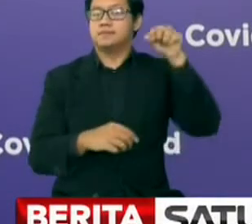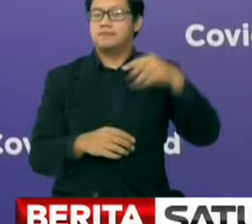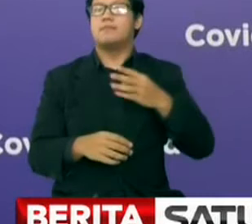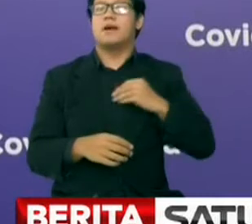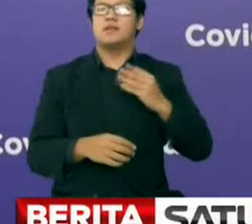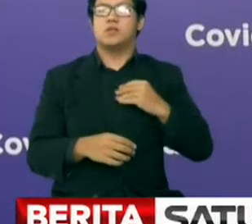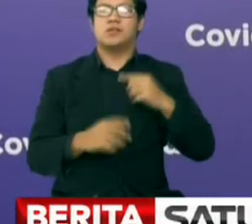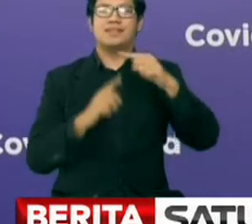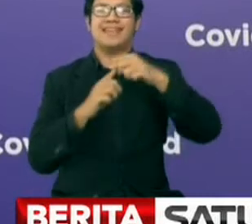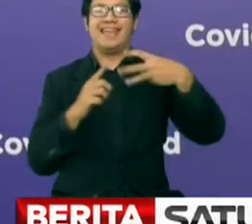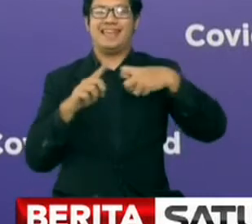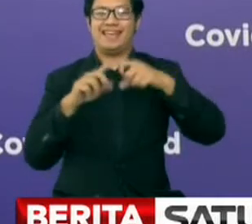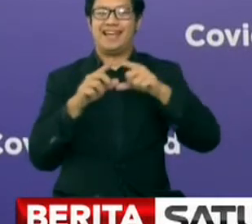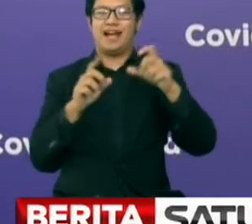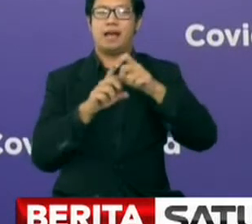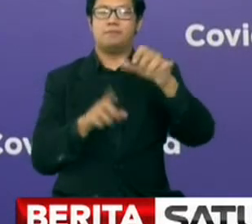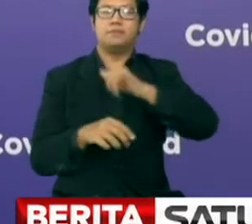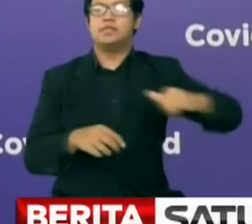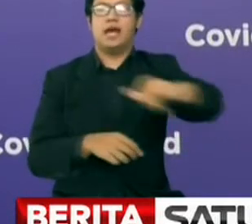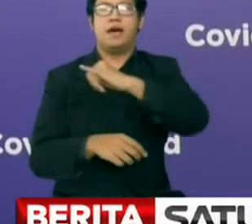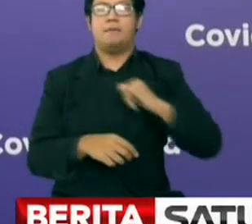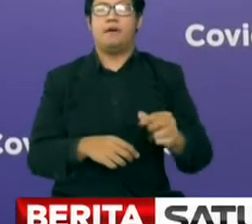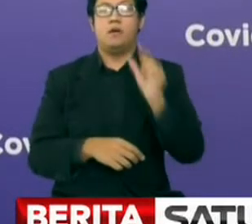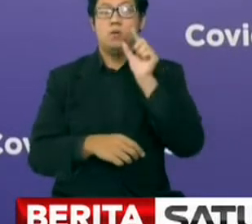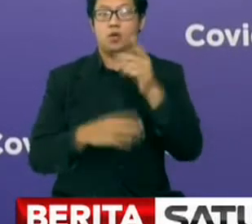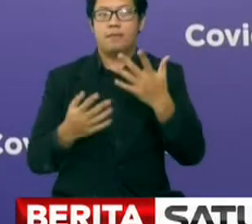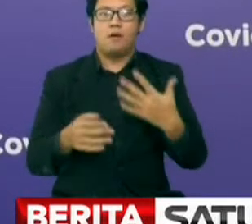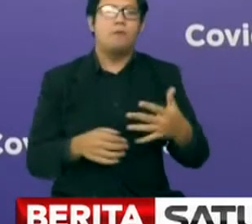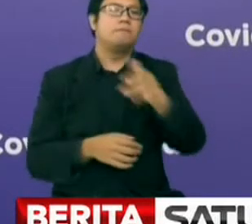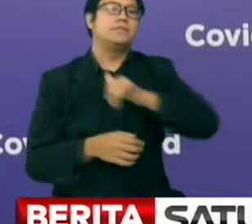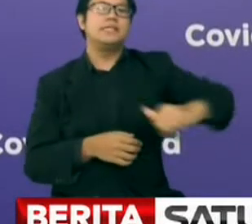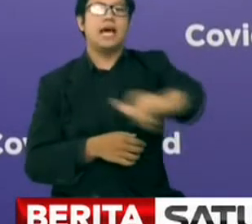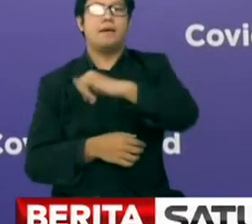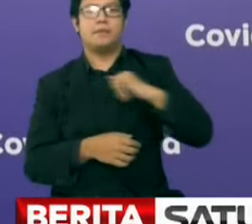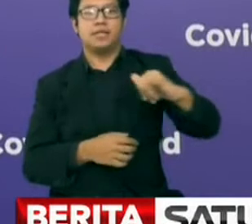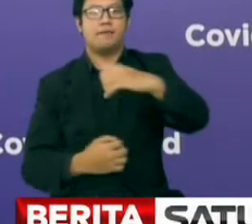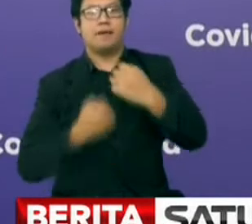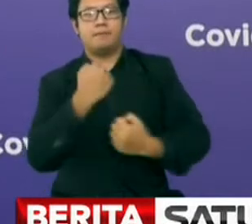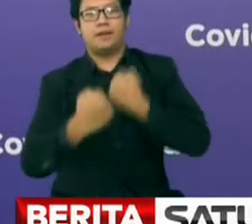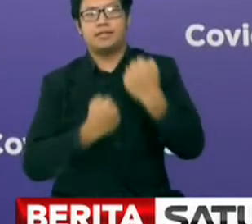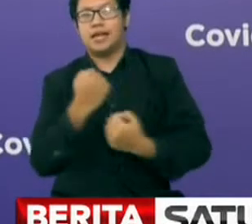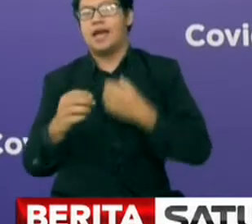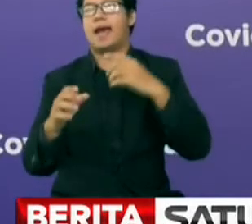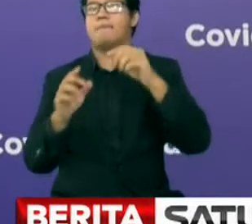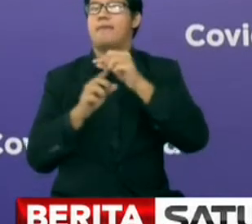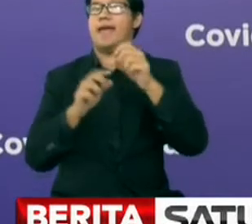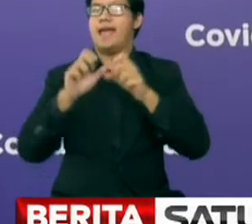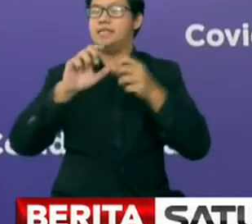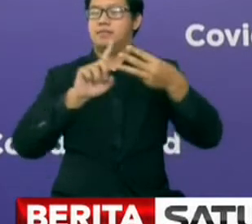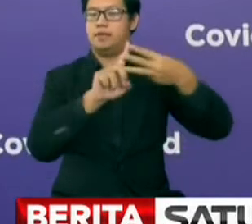dengan tekad bersama untuk secara kolektif melaksanakan PSB